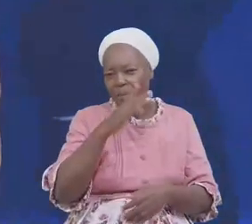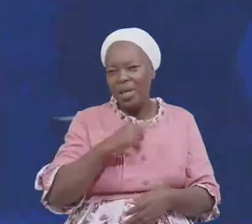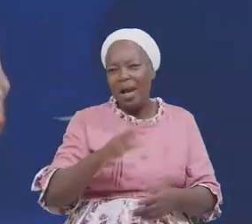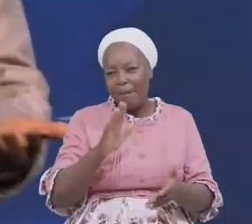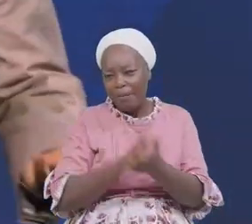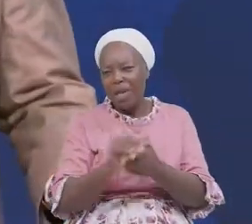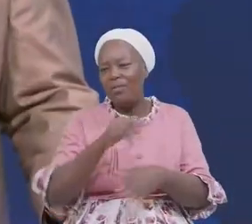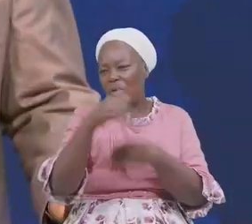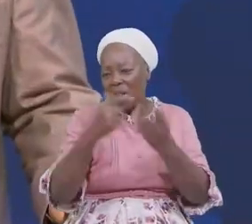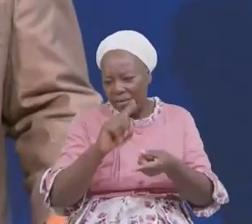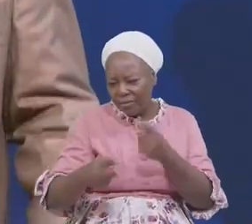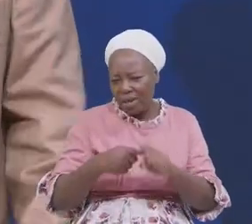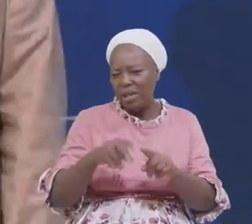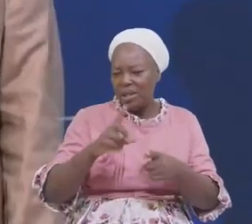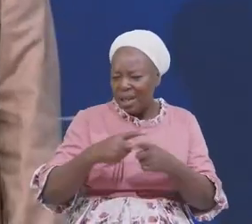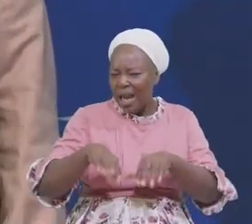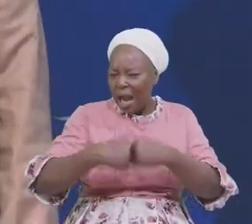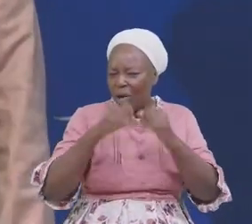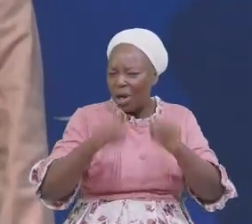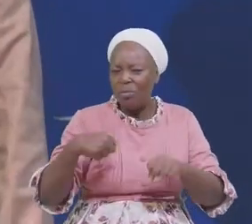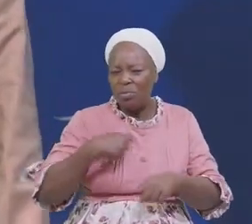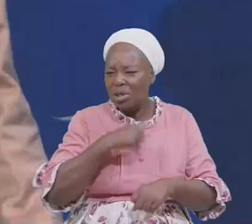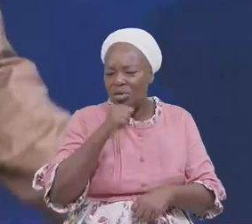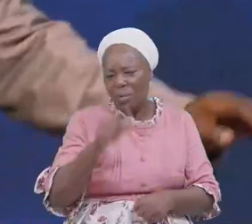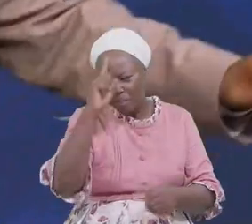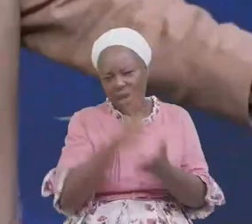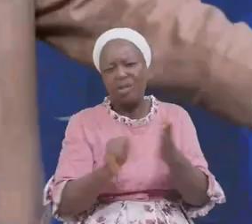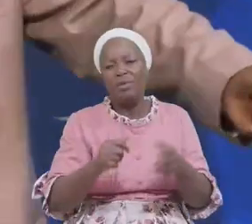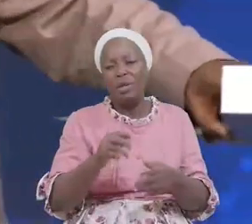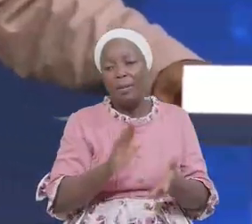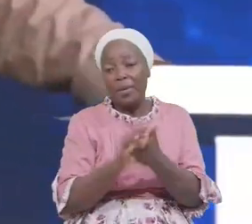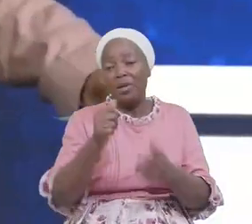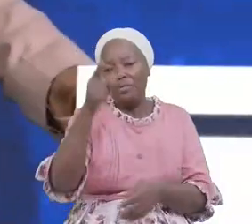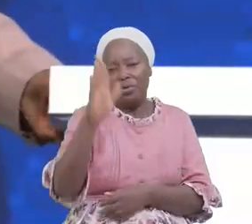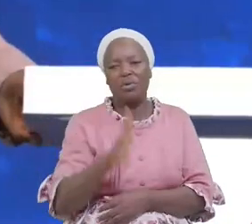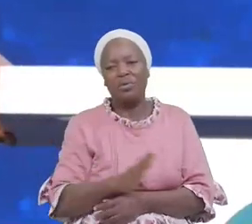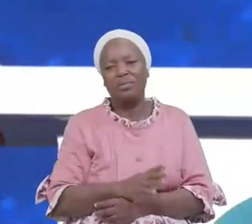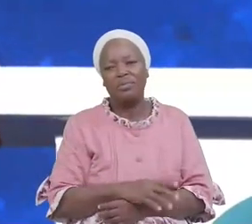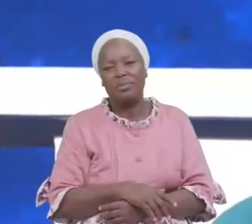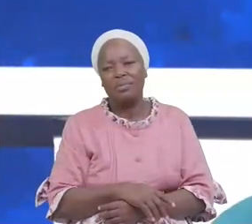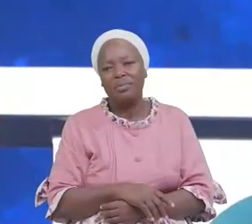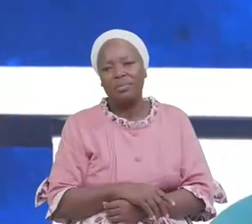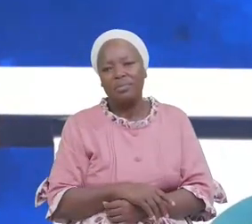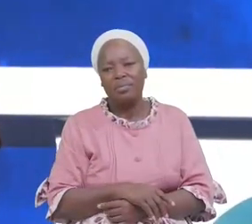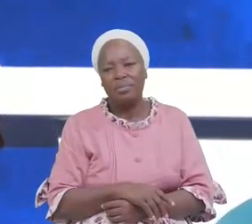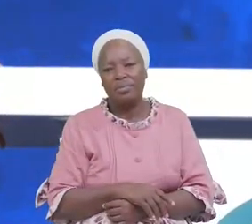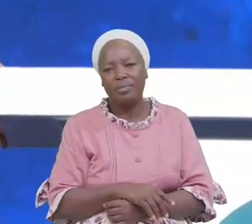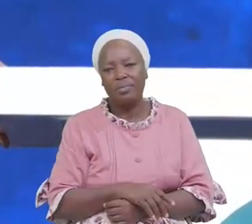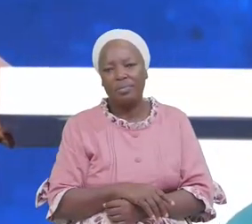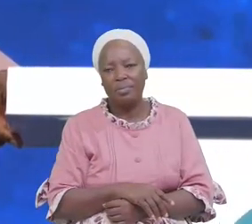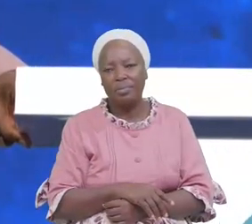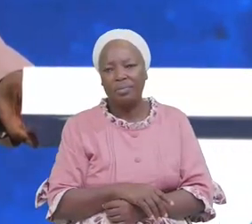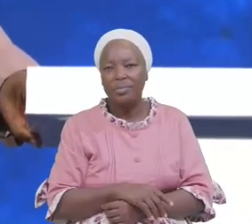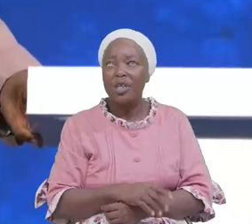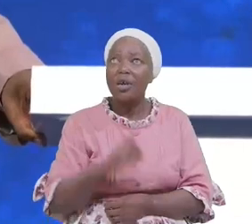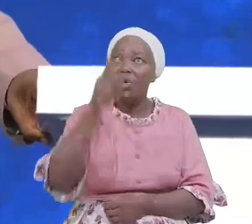Si nous croyons à papa, nous croyons à maman, nous croyons à nos amis, nous croyons à nos voisins, pourquoi ne pas croire en Dieu? Il est